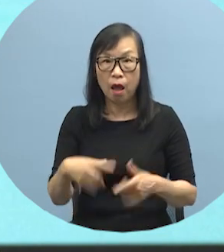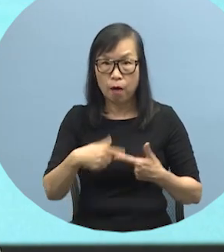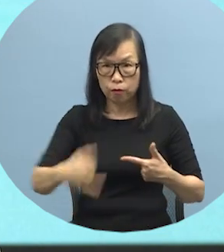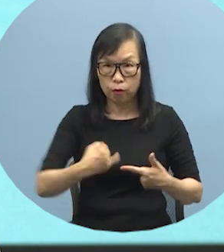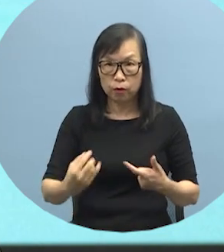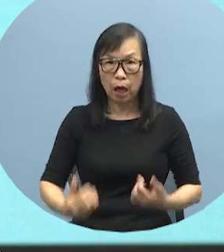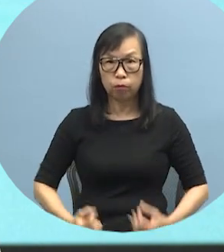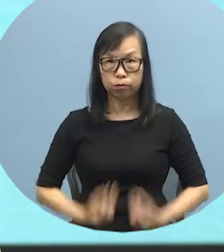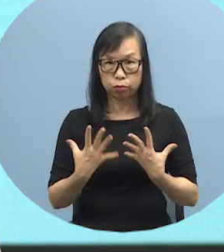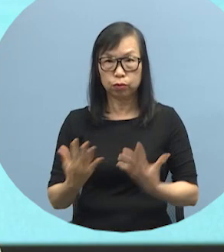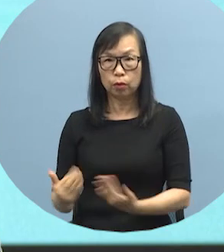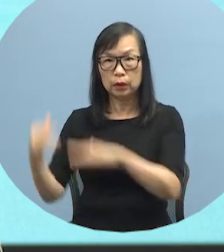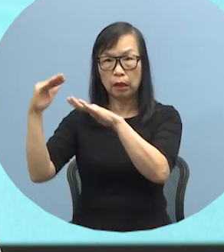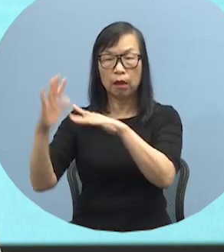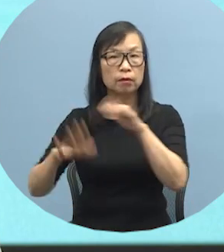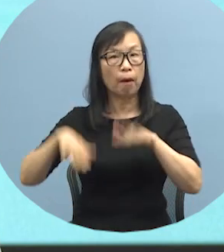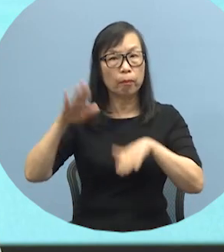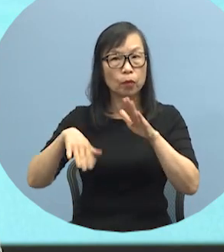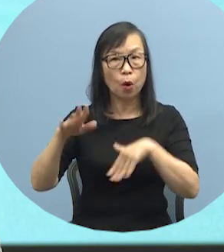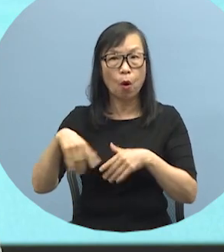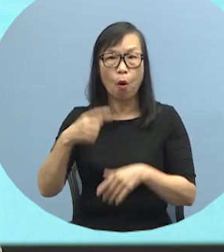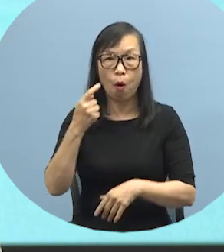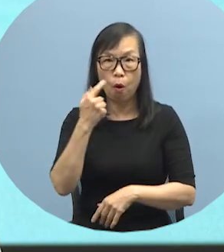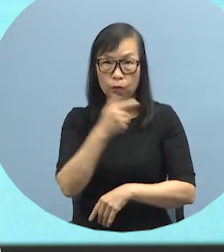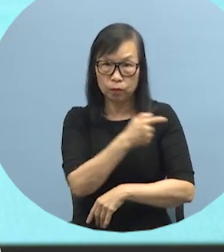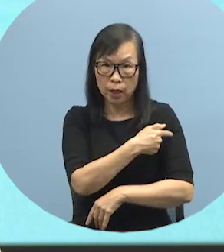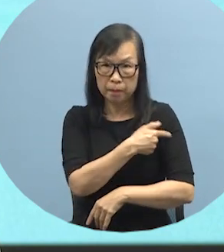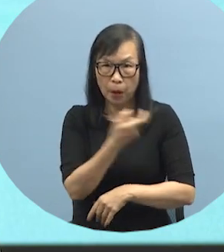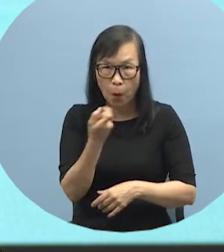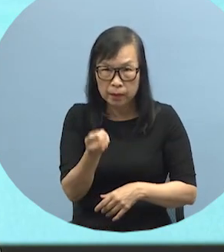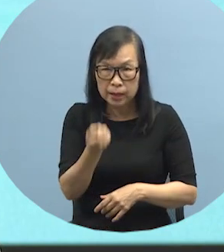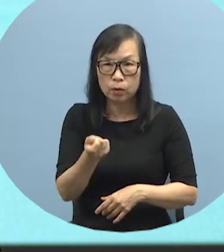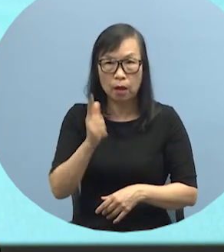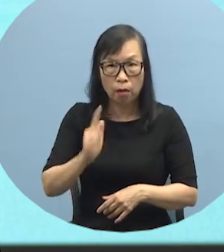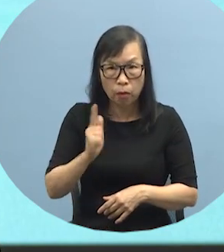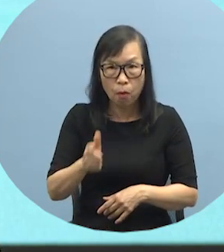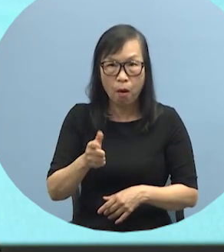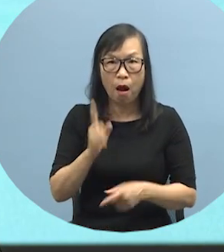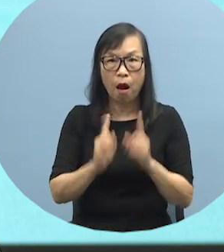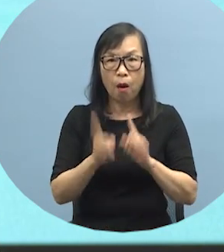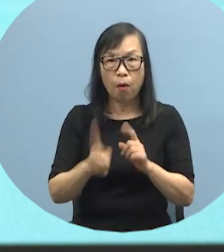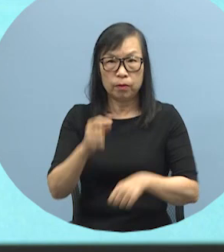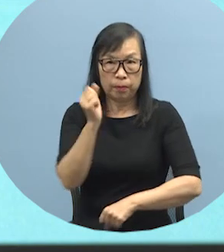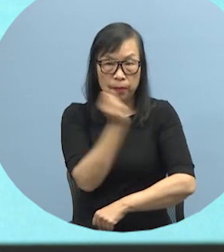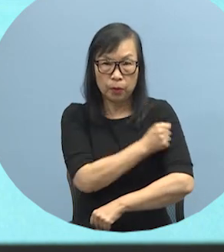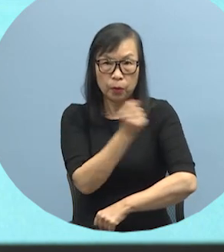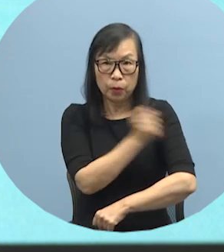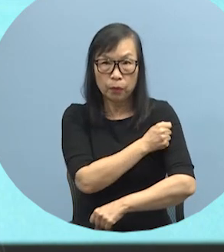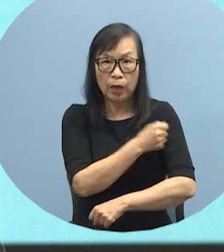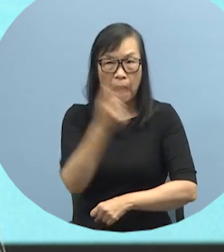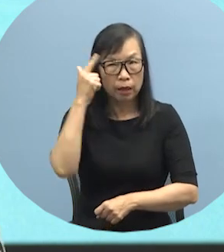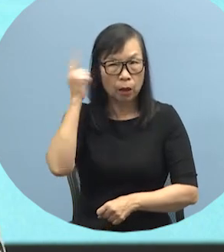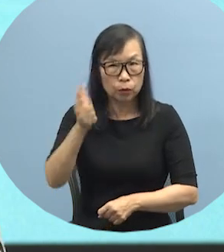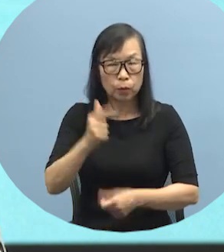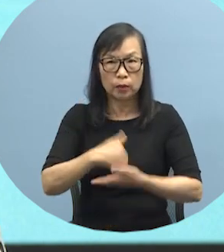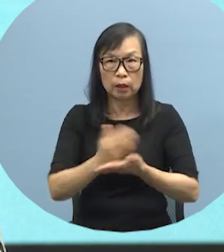人是相若的，主要都是一些輕微的針口痛啊，或者是疲倦啊、頭痛啊等